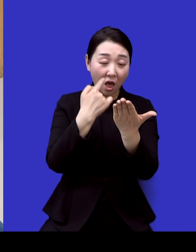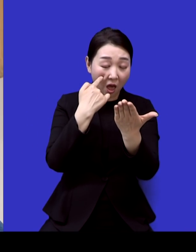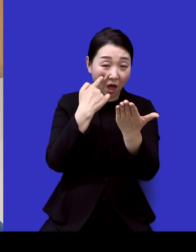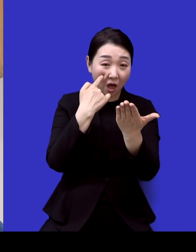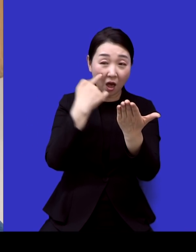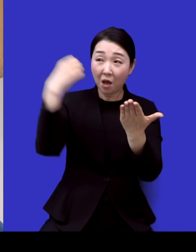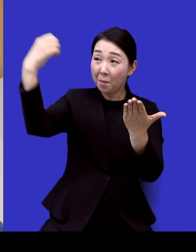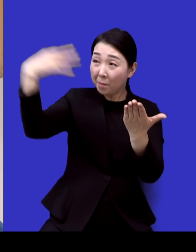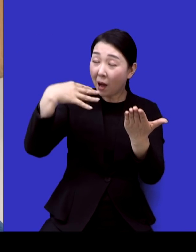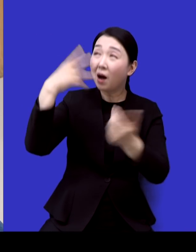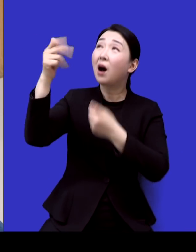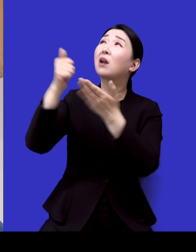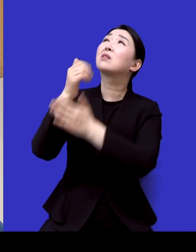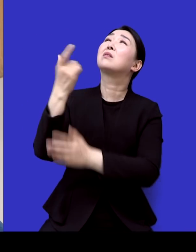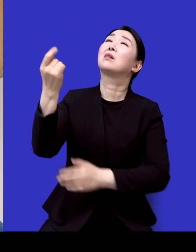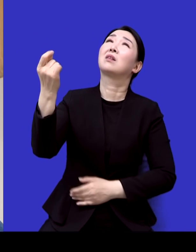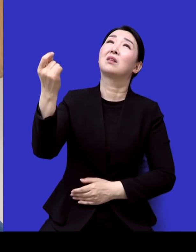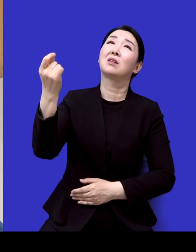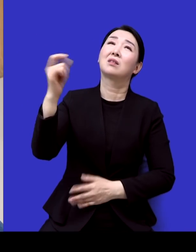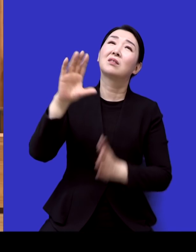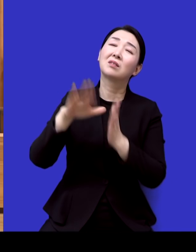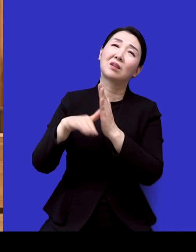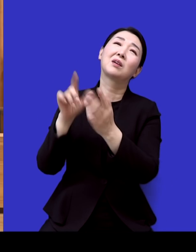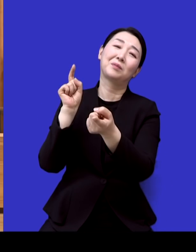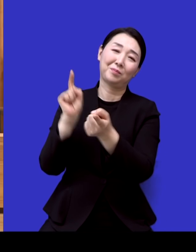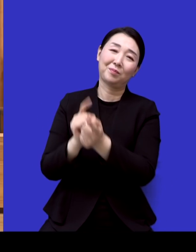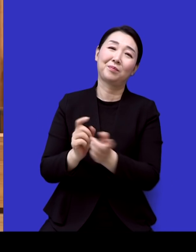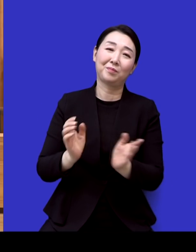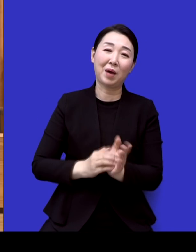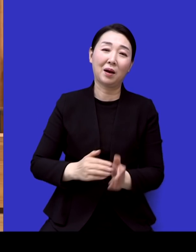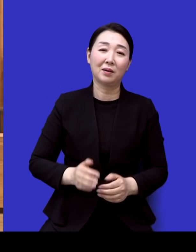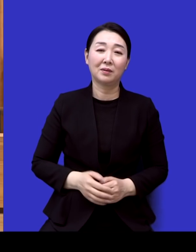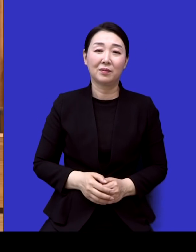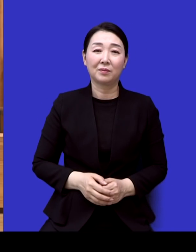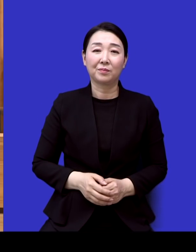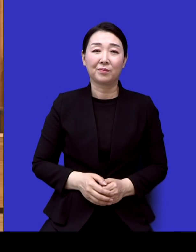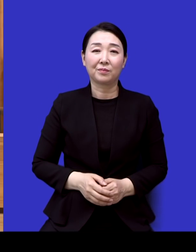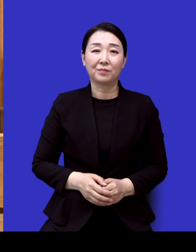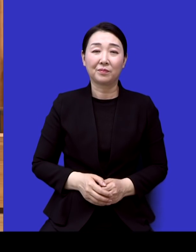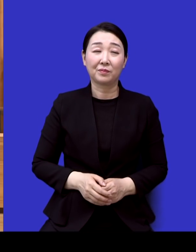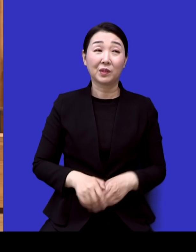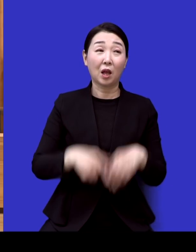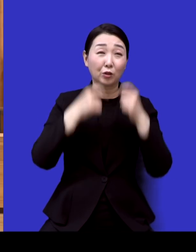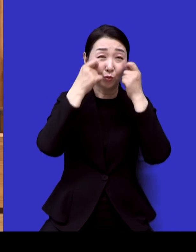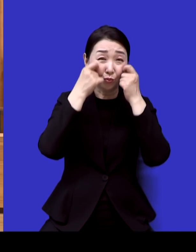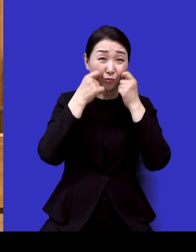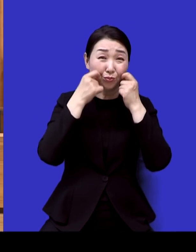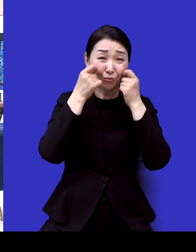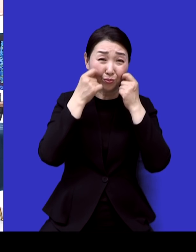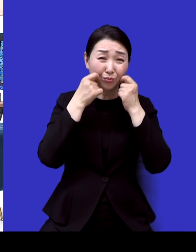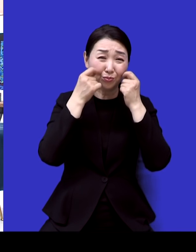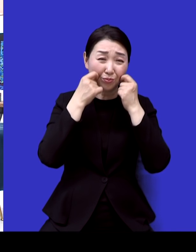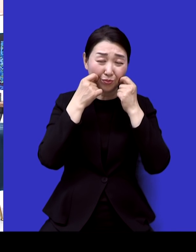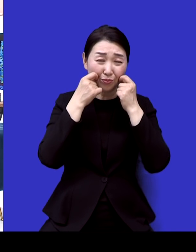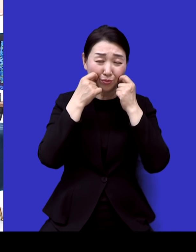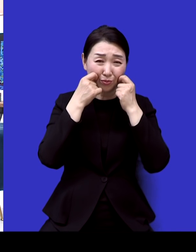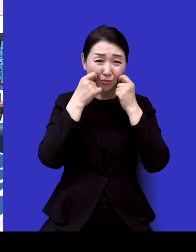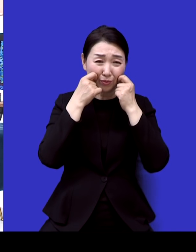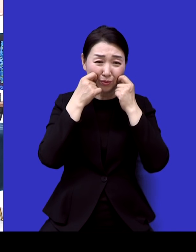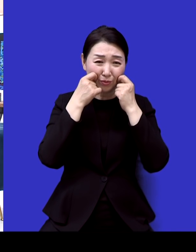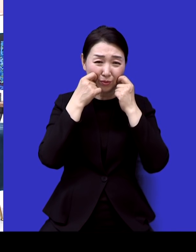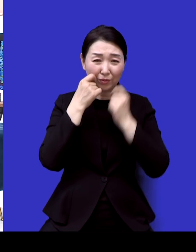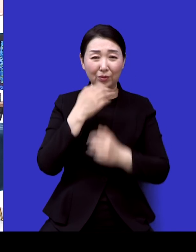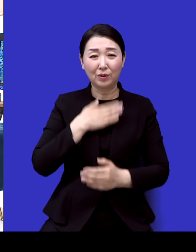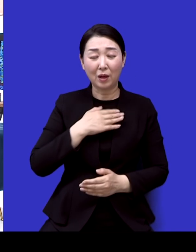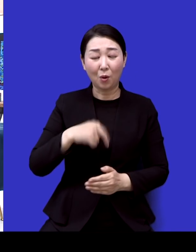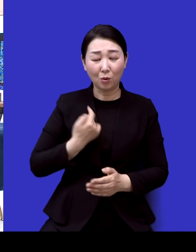당신이시죠? 그때 하나님을 만나게 됐어요. 예. 그래서 막 눈물을 흘리면서 혼자 방에서 이제